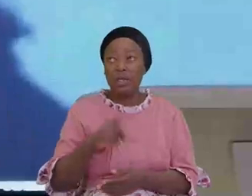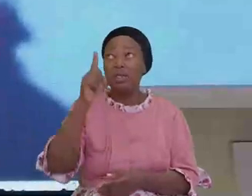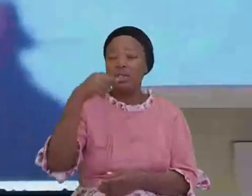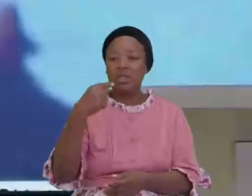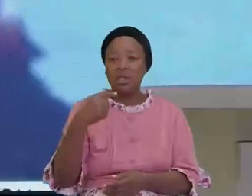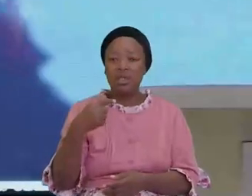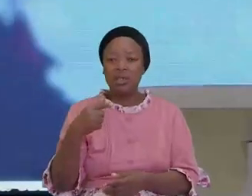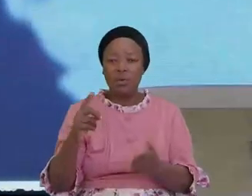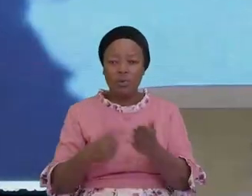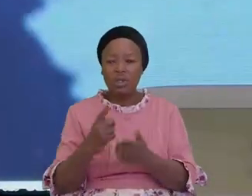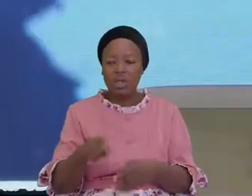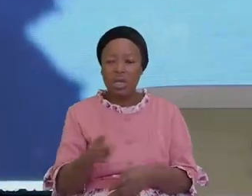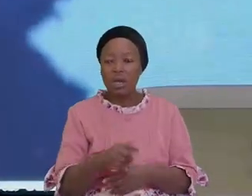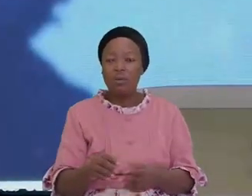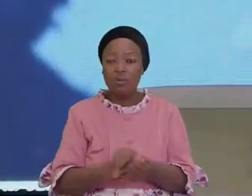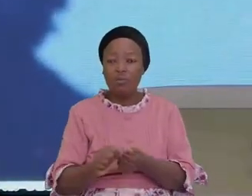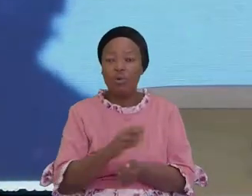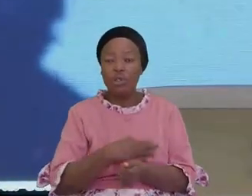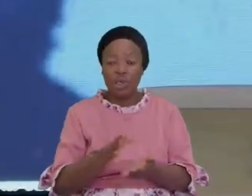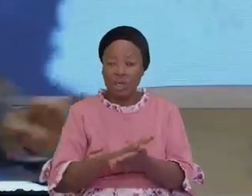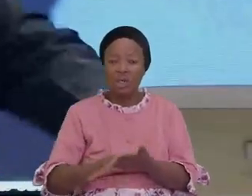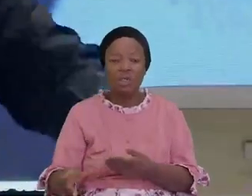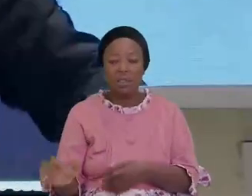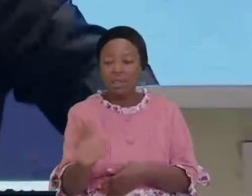Il a dit, quand ils sont lavés et purifiés, ils seront un.